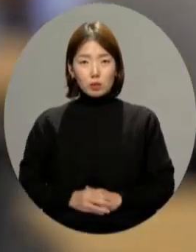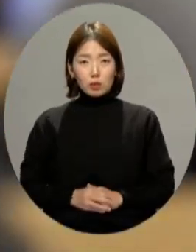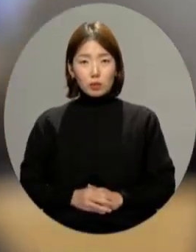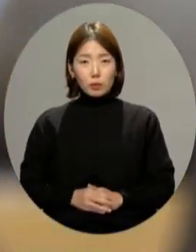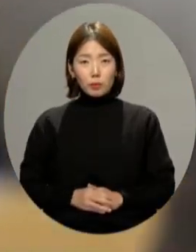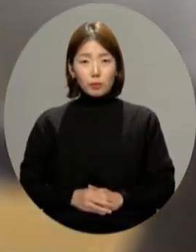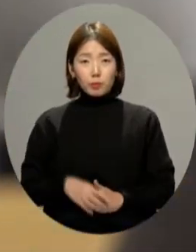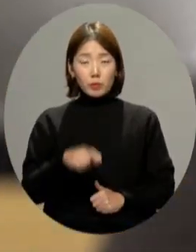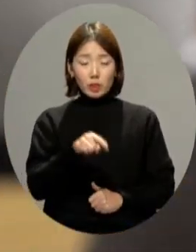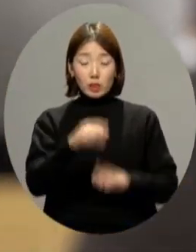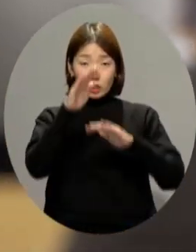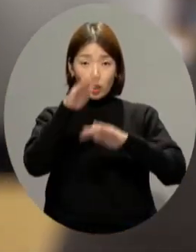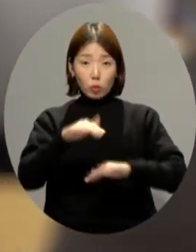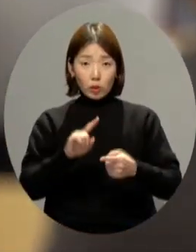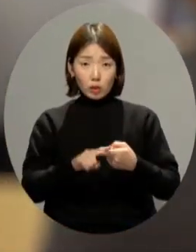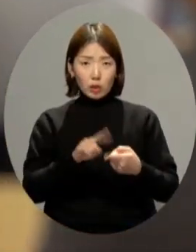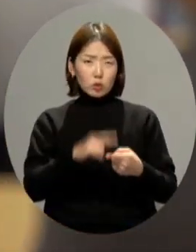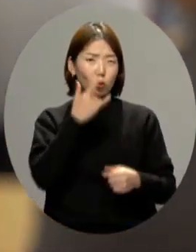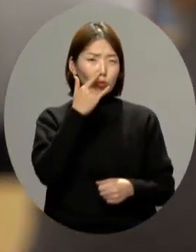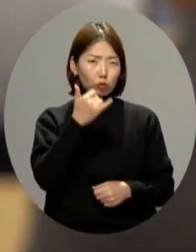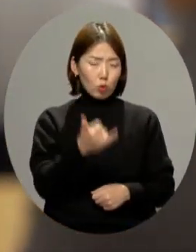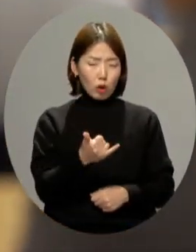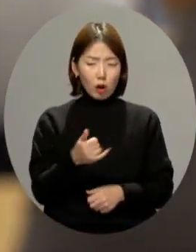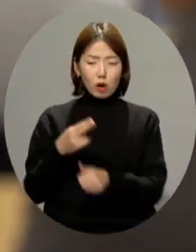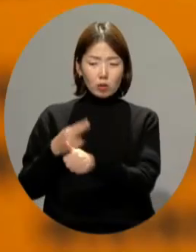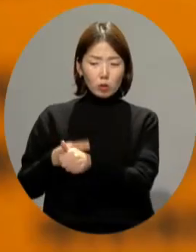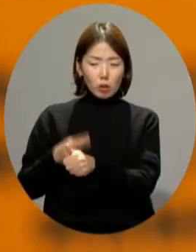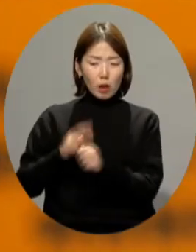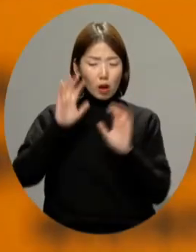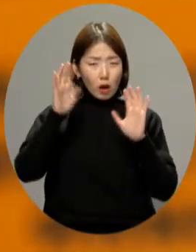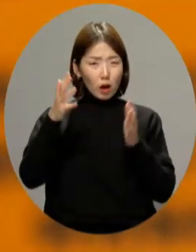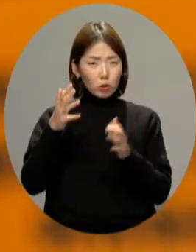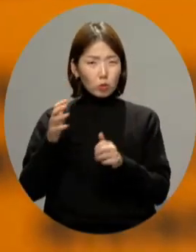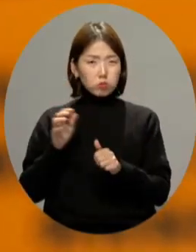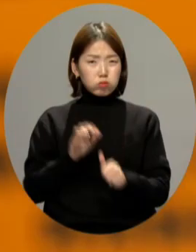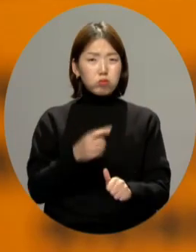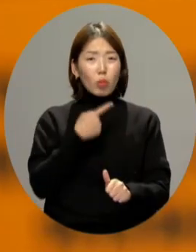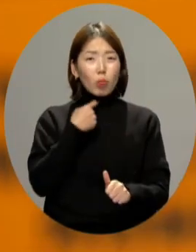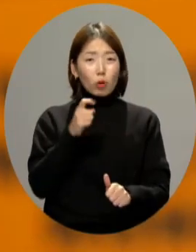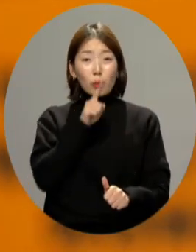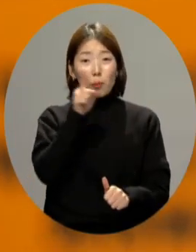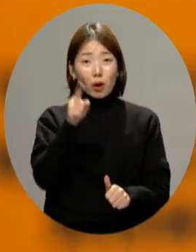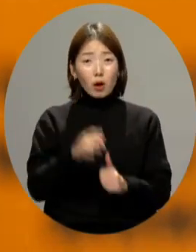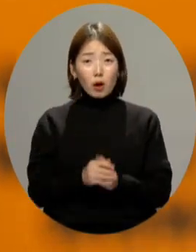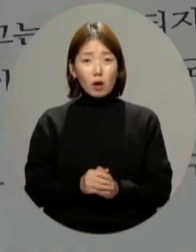한편 해당 사안을 놓고 학부모가 교사를 아동학대 혐의로 신고했던